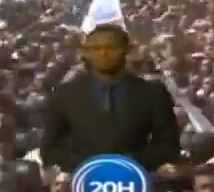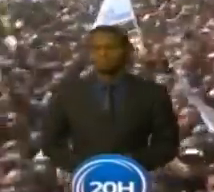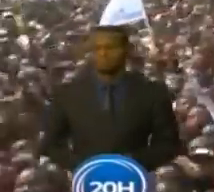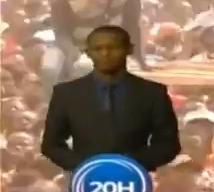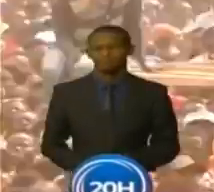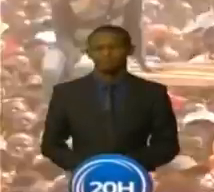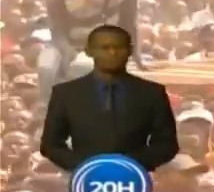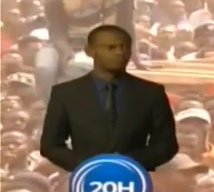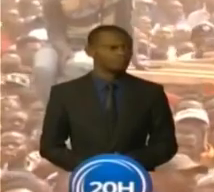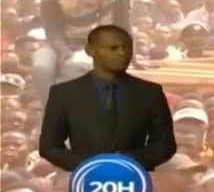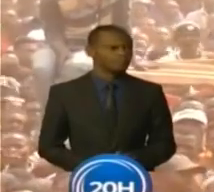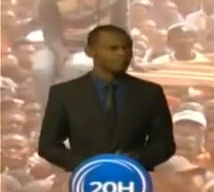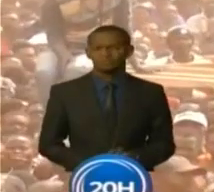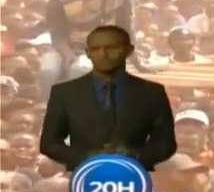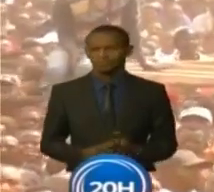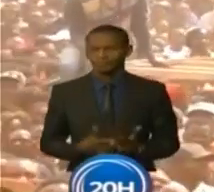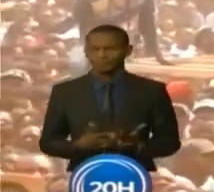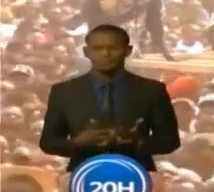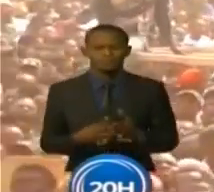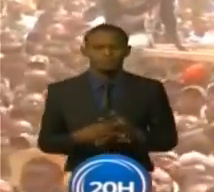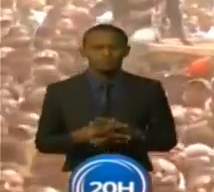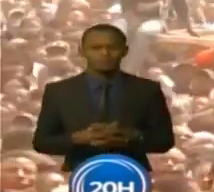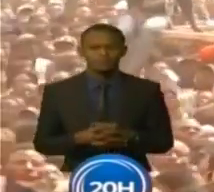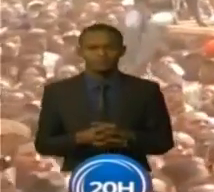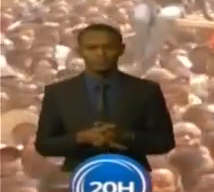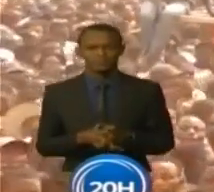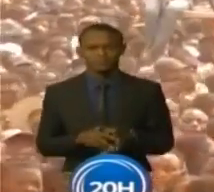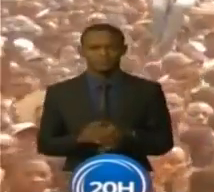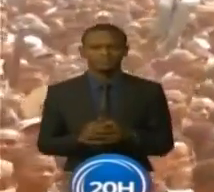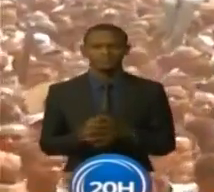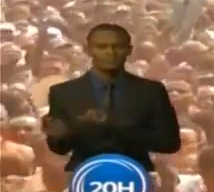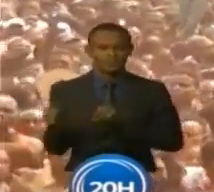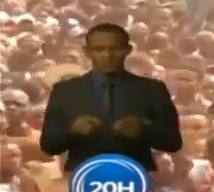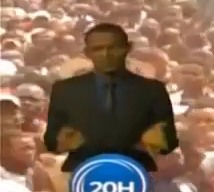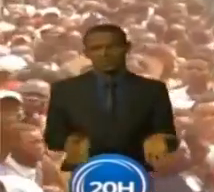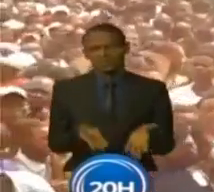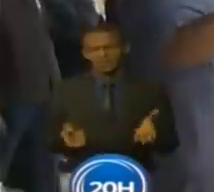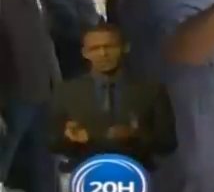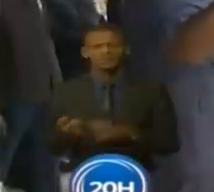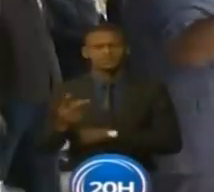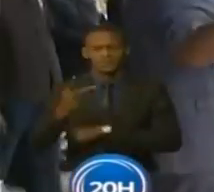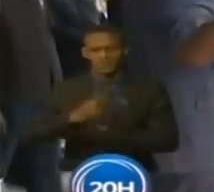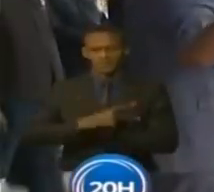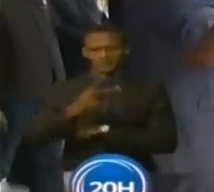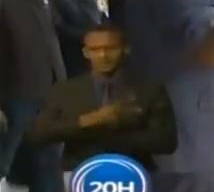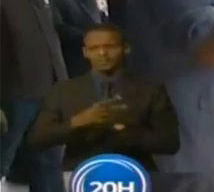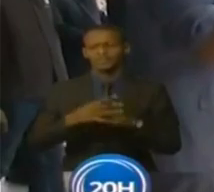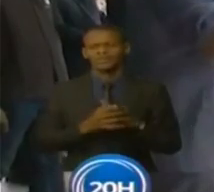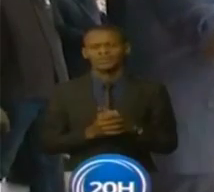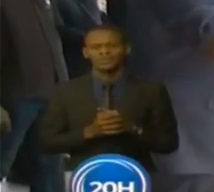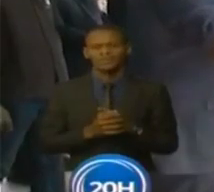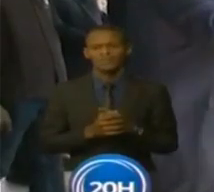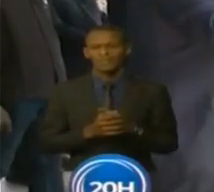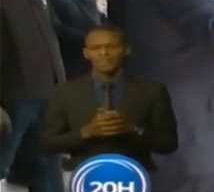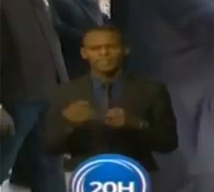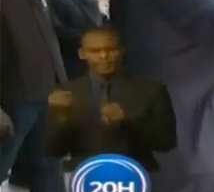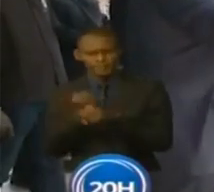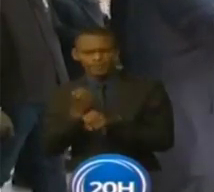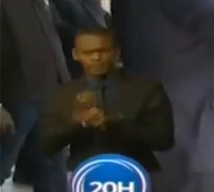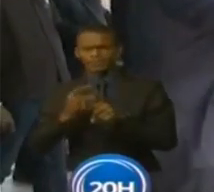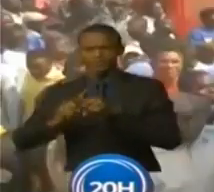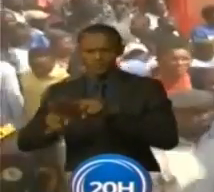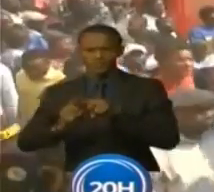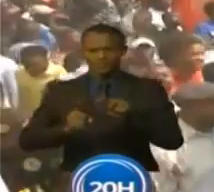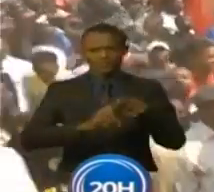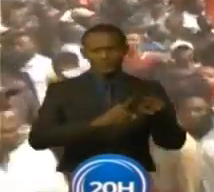Merci Mingi. Je suis Zaka Soumbalesa pour apprécier les infrastructures réalisées, a indiqué le président. Il a par ailleurs appelé les